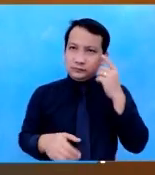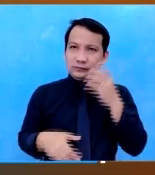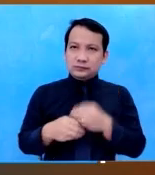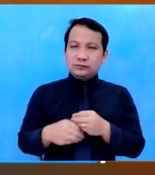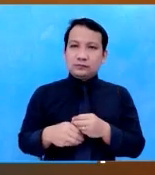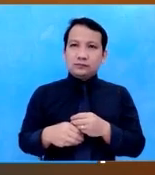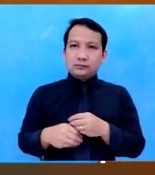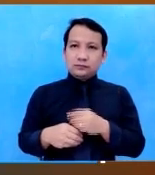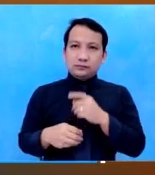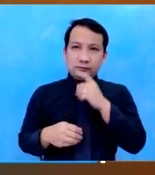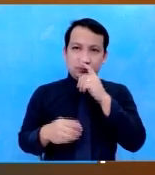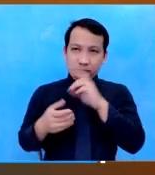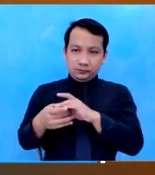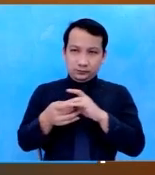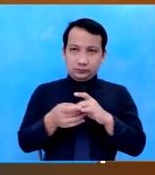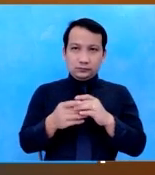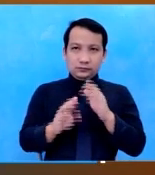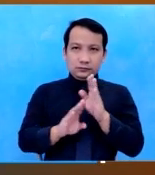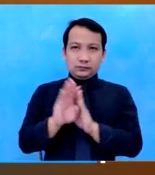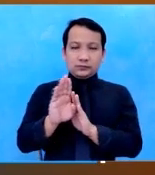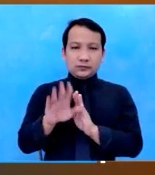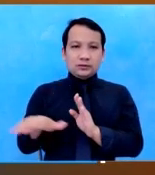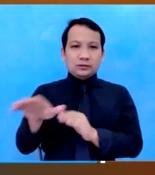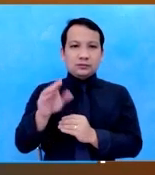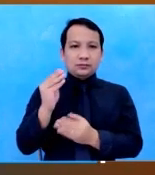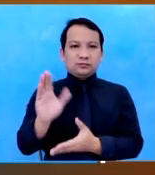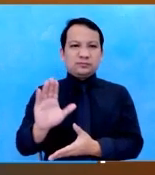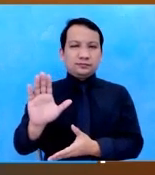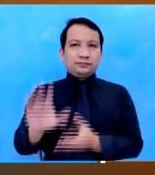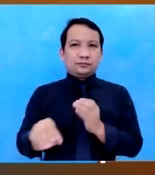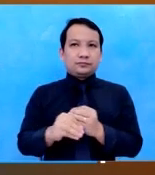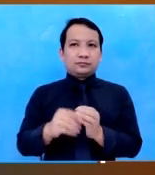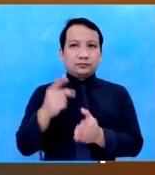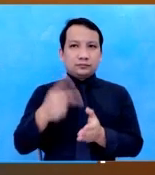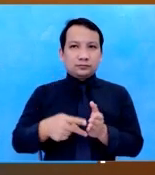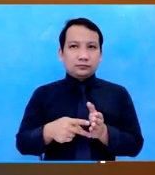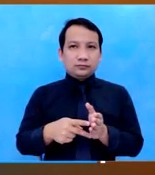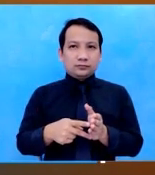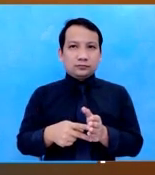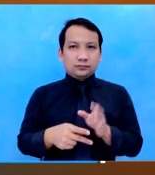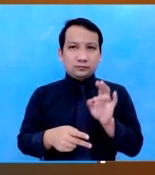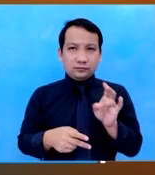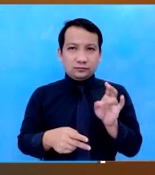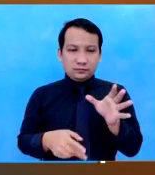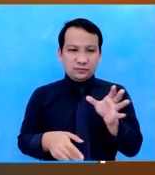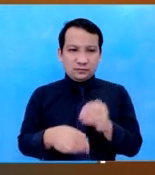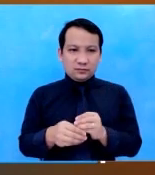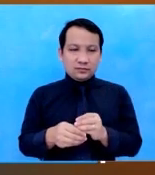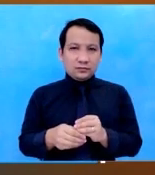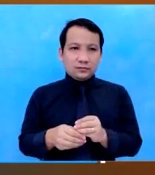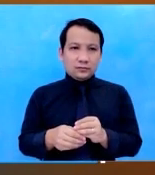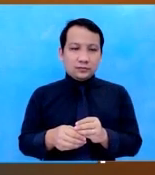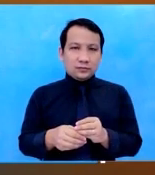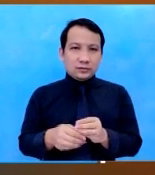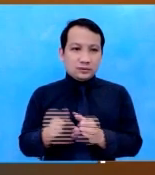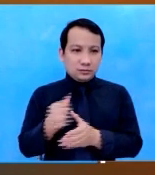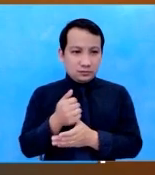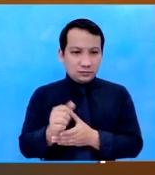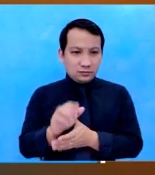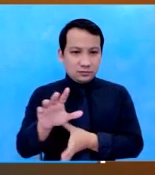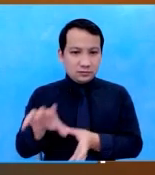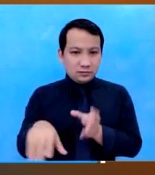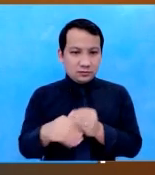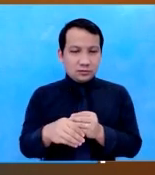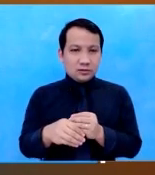bank may increase our next policy rate by 75 basis points also to be able to match